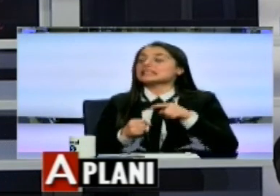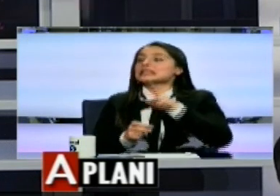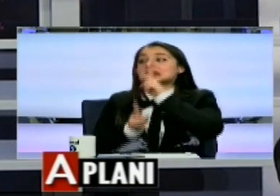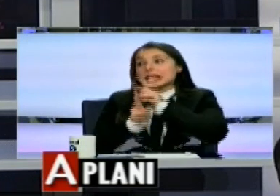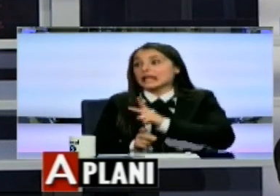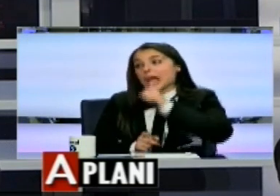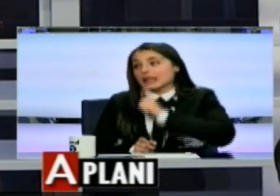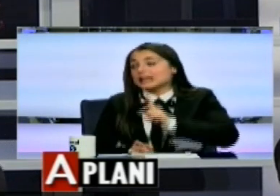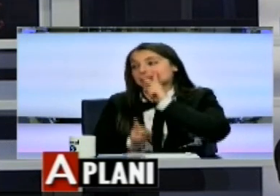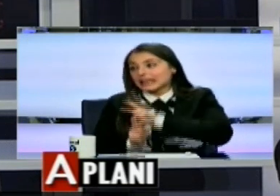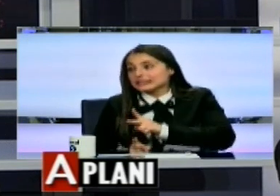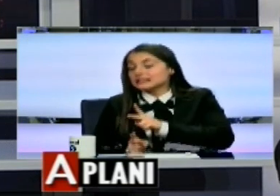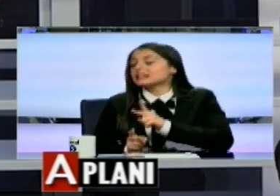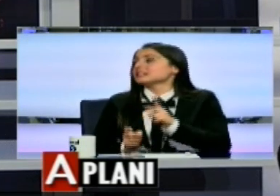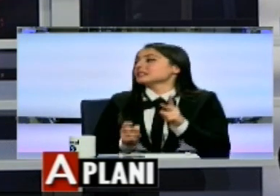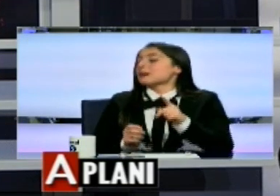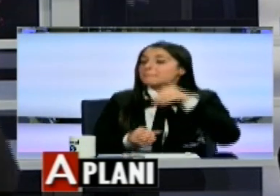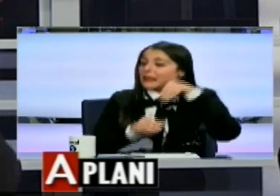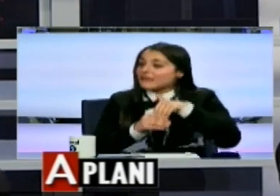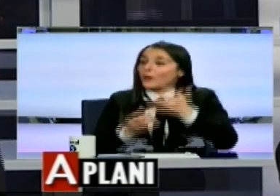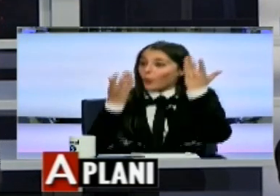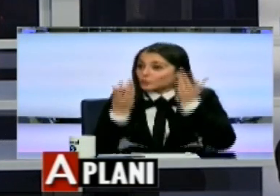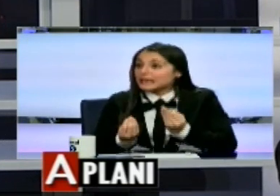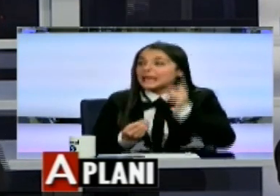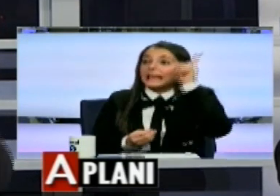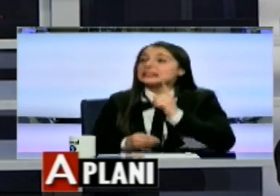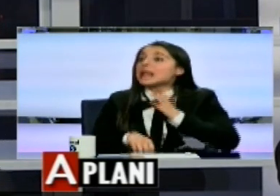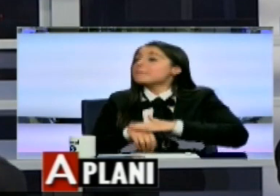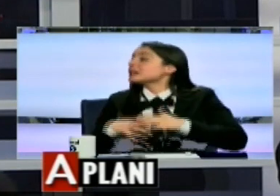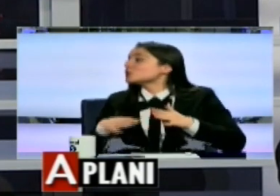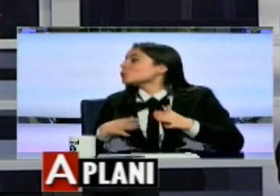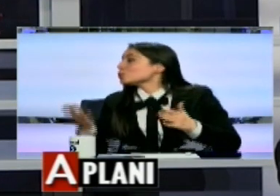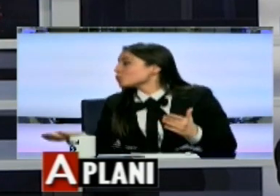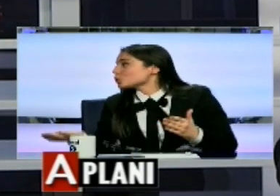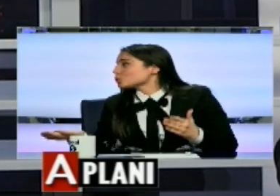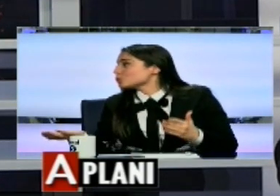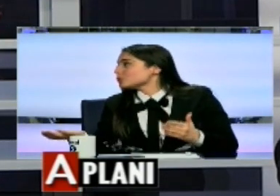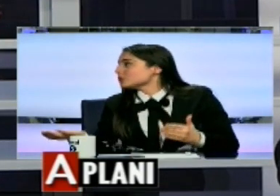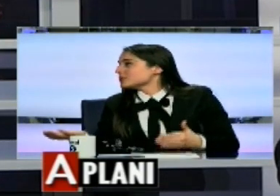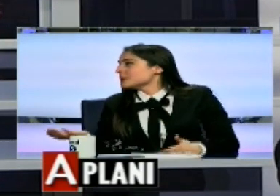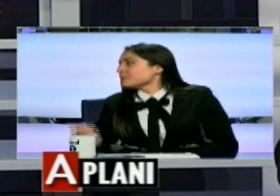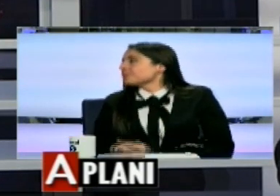netleşecek adaylar. Milletvekili olursa ilk ne yapmak istiyor?